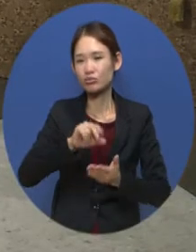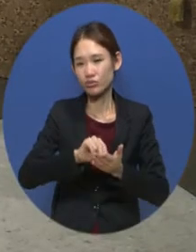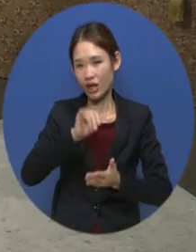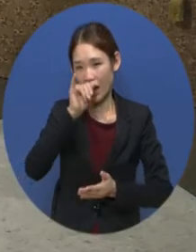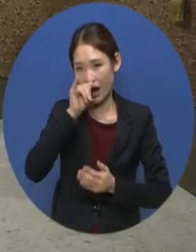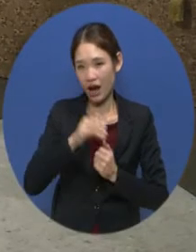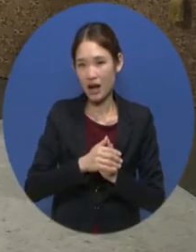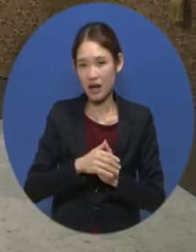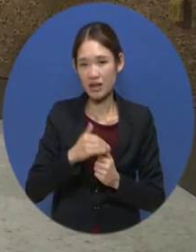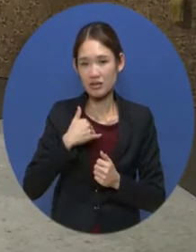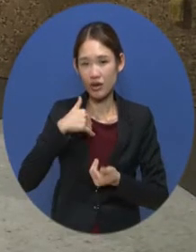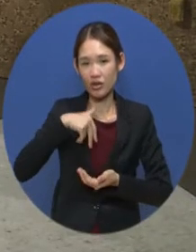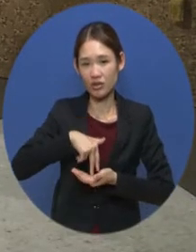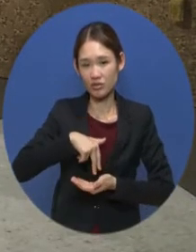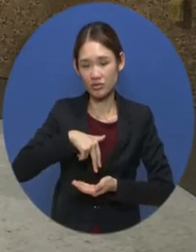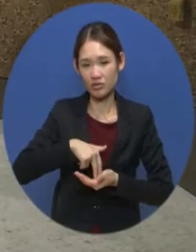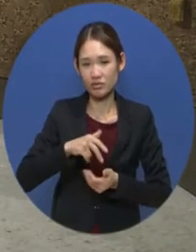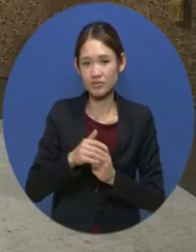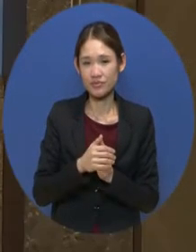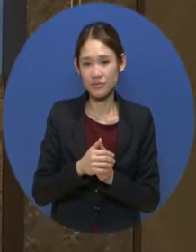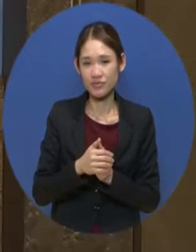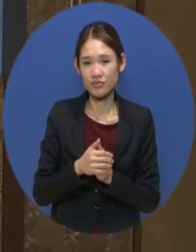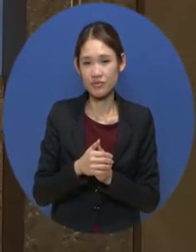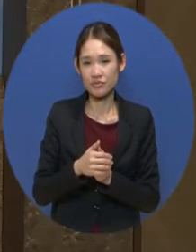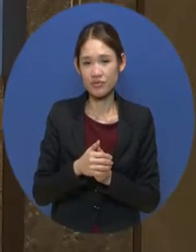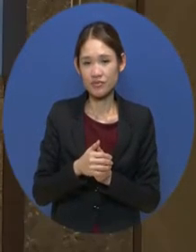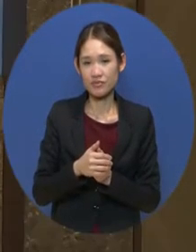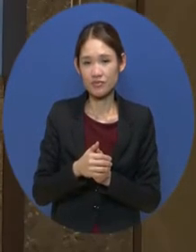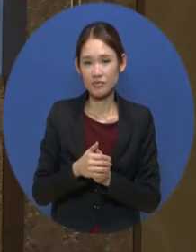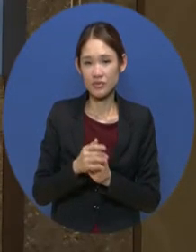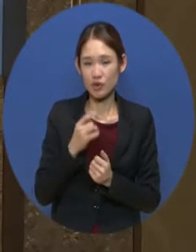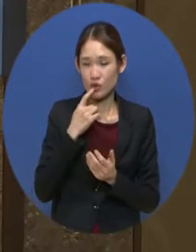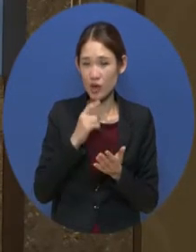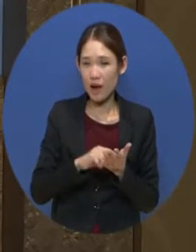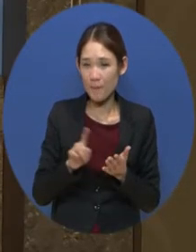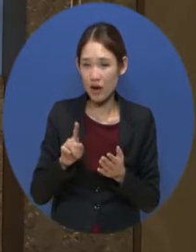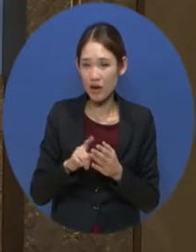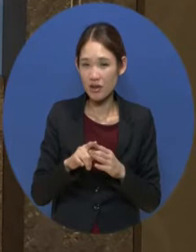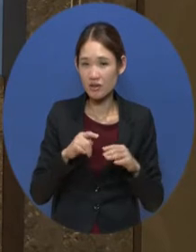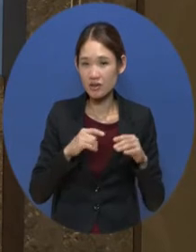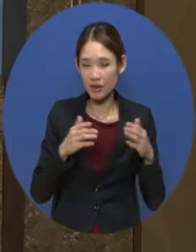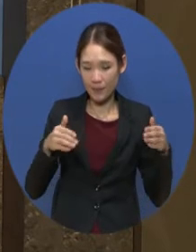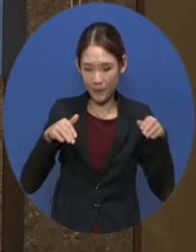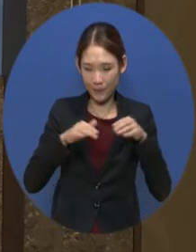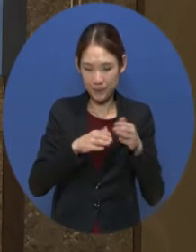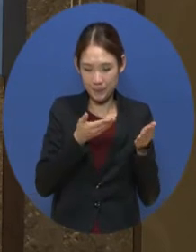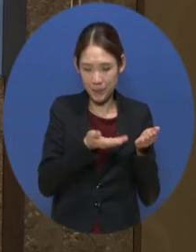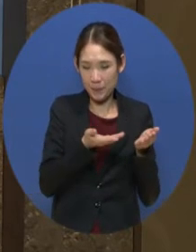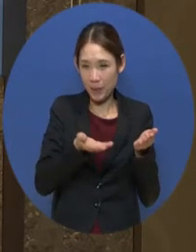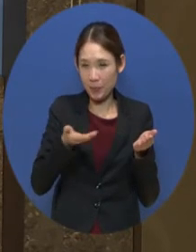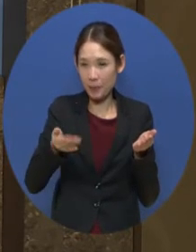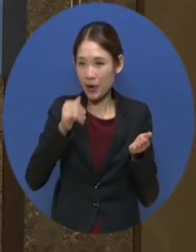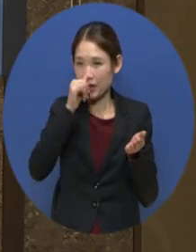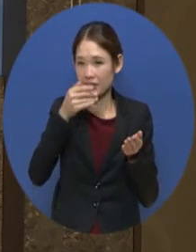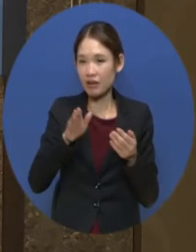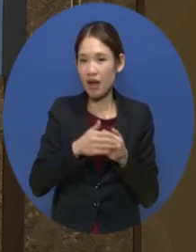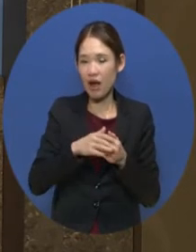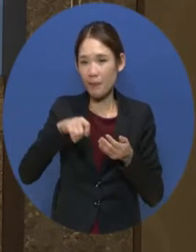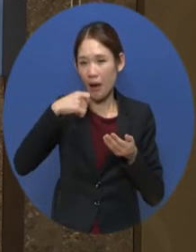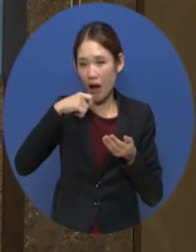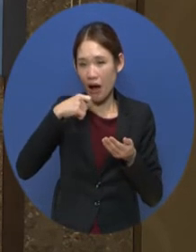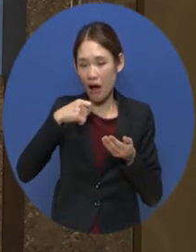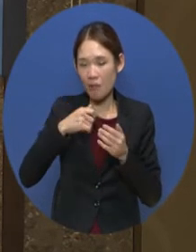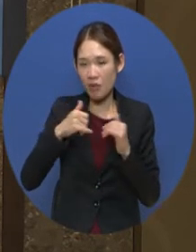예. 저희 입장에서는 그 쉽게 생각해서 상을 다 차려놨는데 밥 먹을 사람이 없다면 안타깝겠죠. 그렇죠.